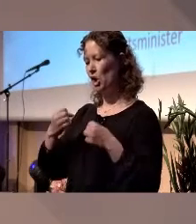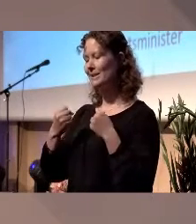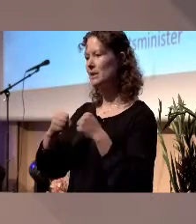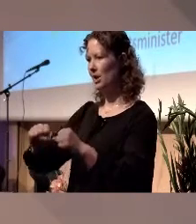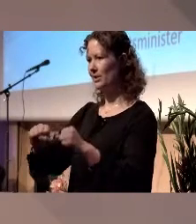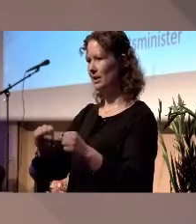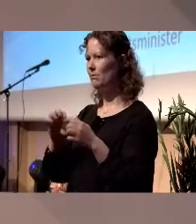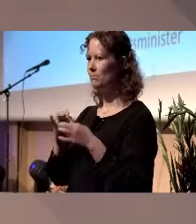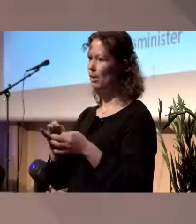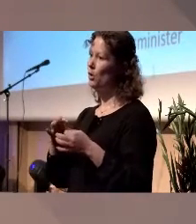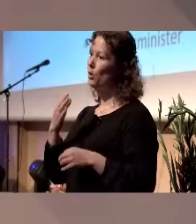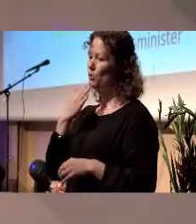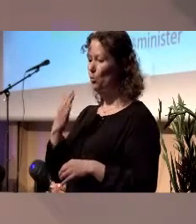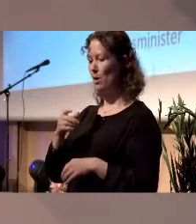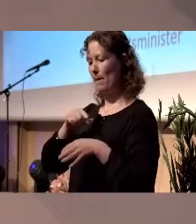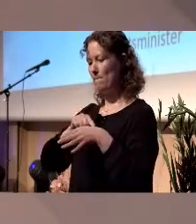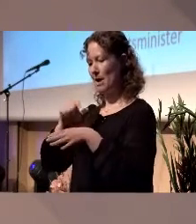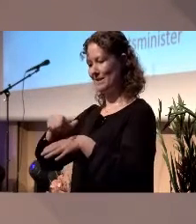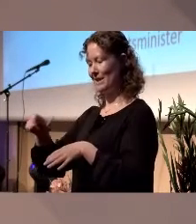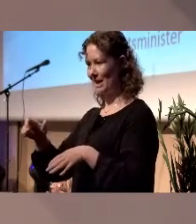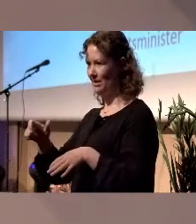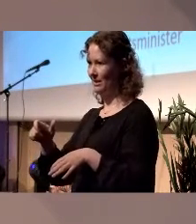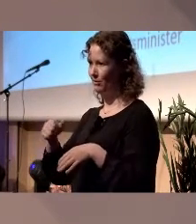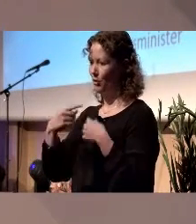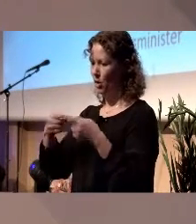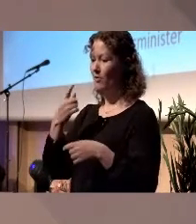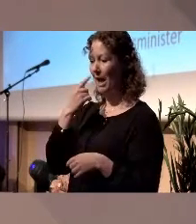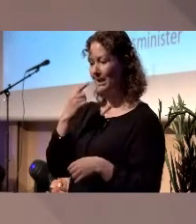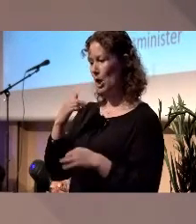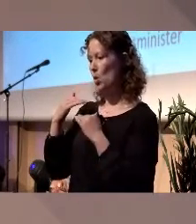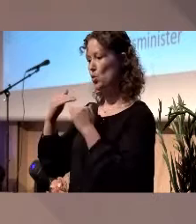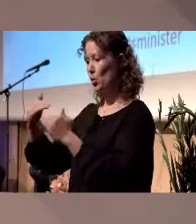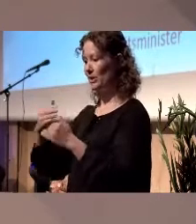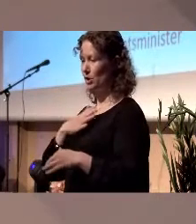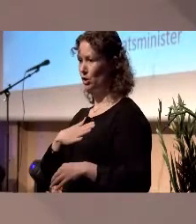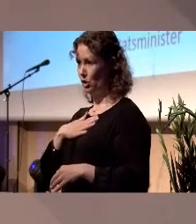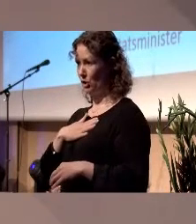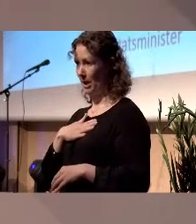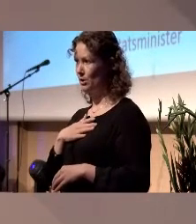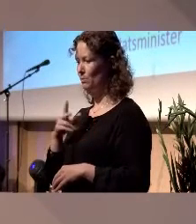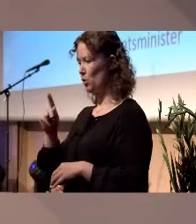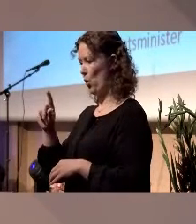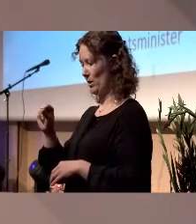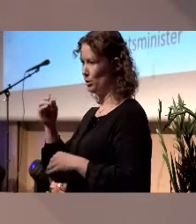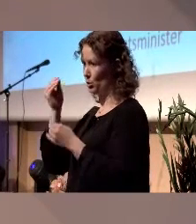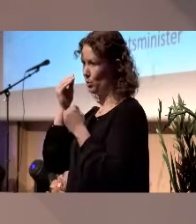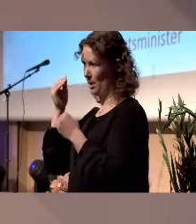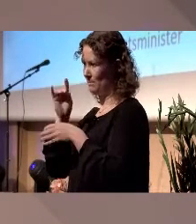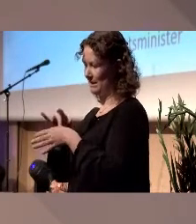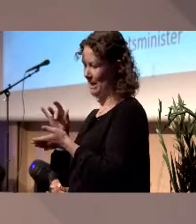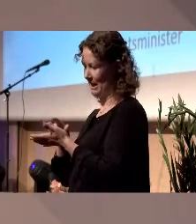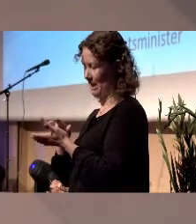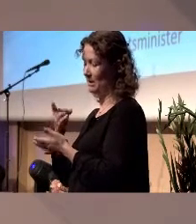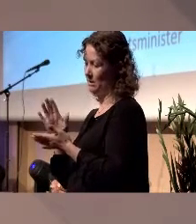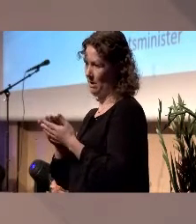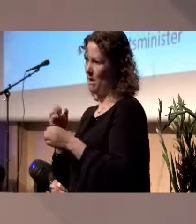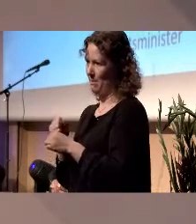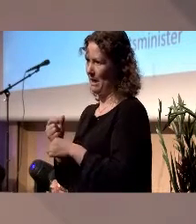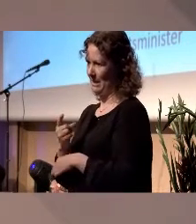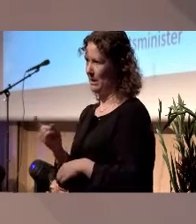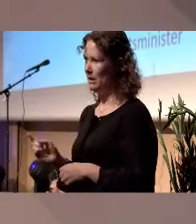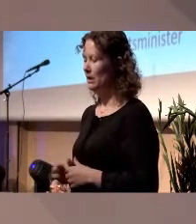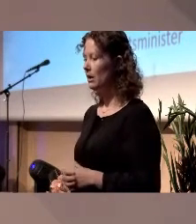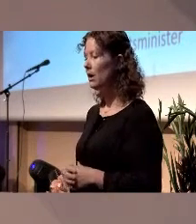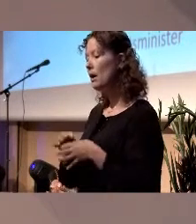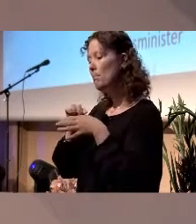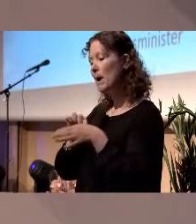på gode pasientforløp for eldre og kronisk syke, som KS og Kunnskapssenteret samarbeider om. Her blir pasienter